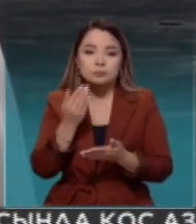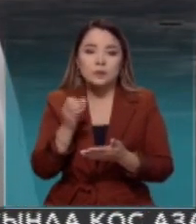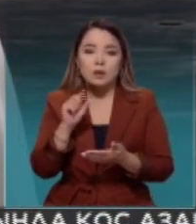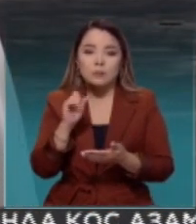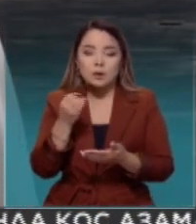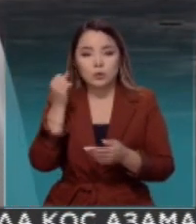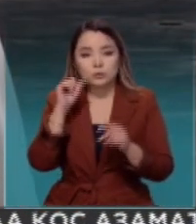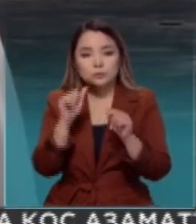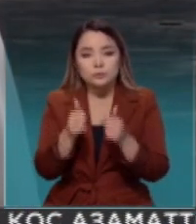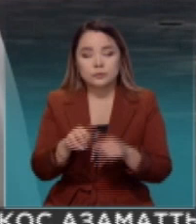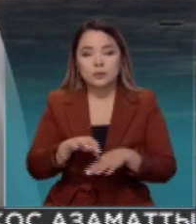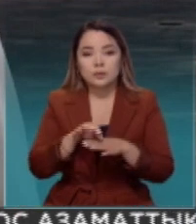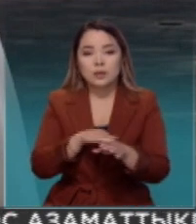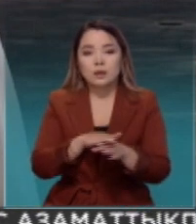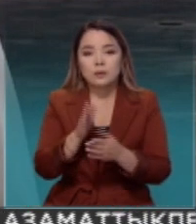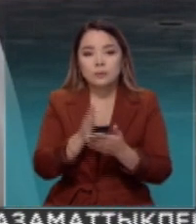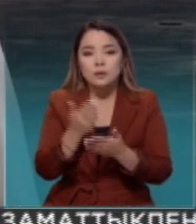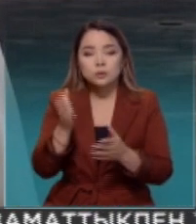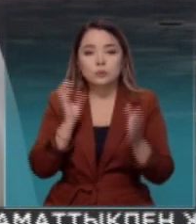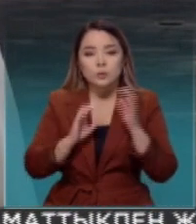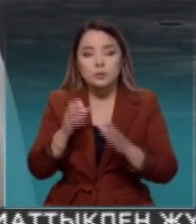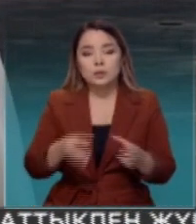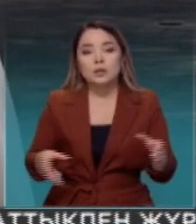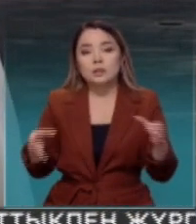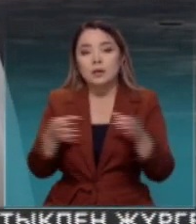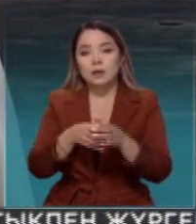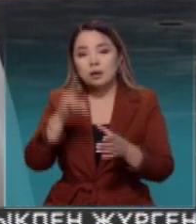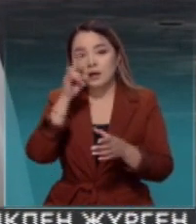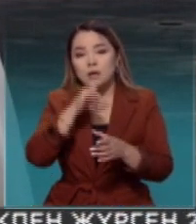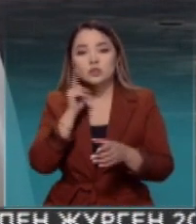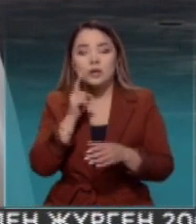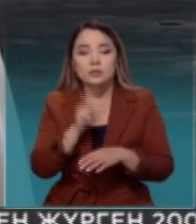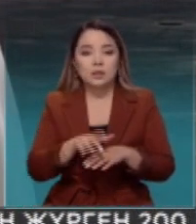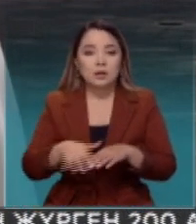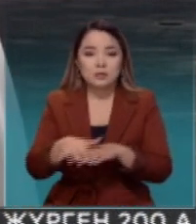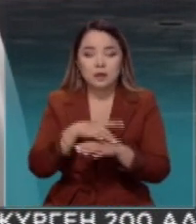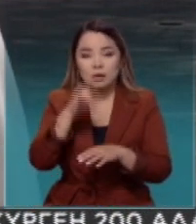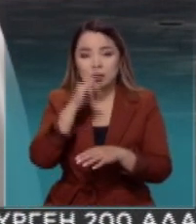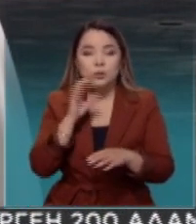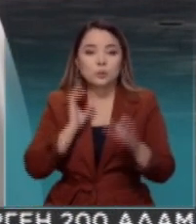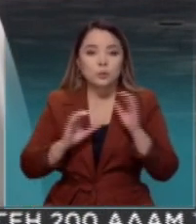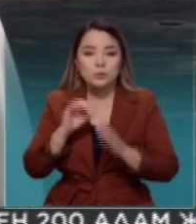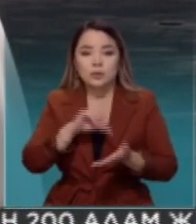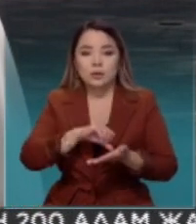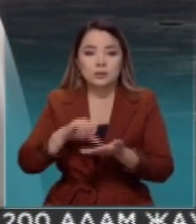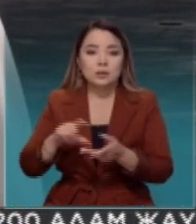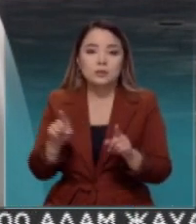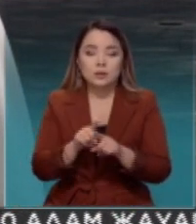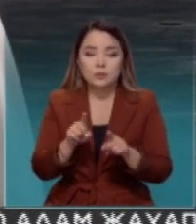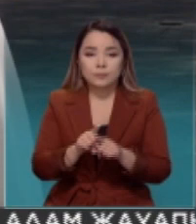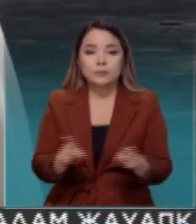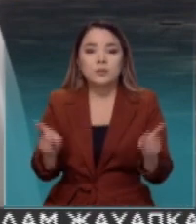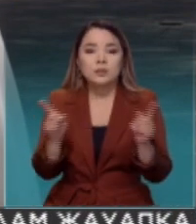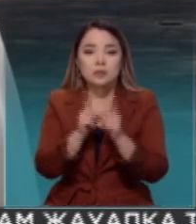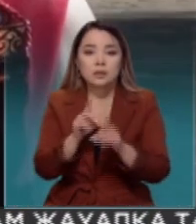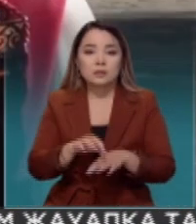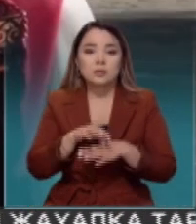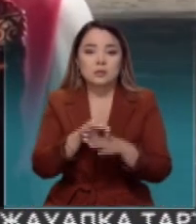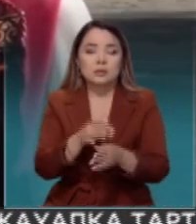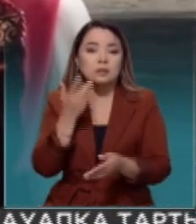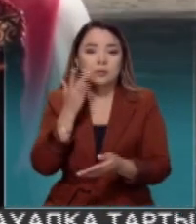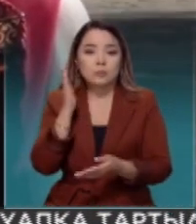Құнанбаевтың ескерткішінің алдында студенттер болып, қазақ жастары, қазақстандық студенттер барлығымыз жолығып кездесіп